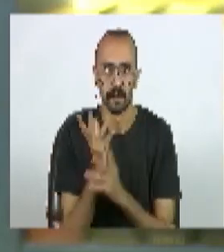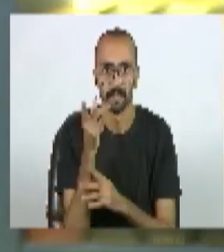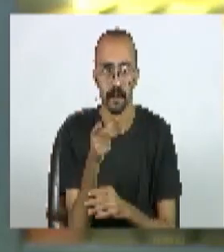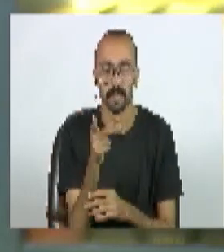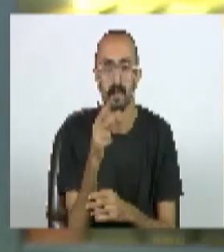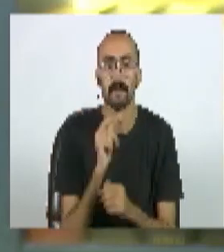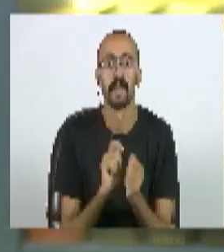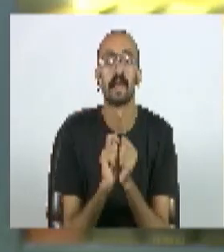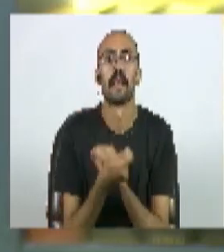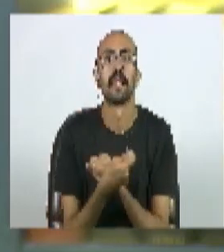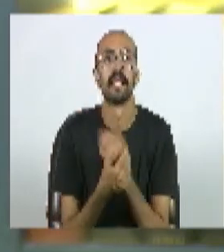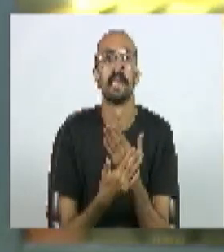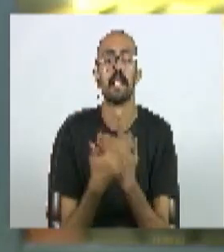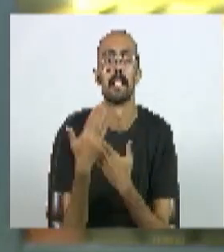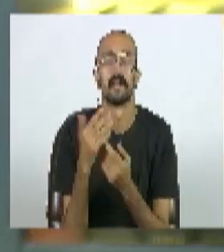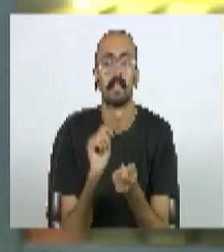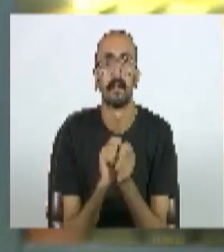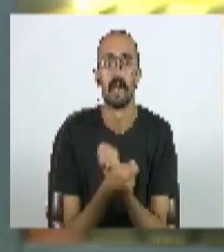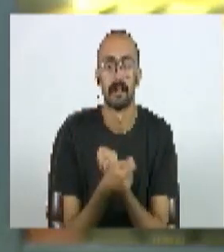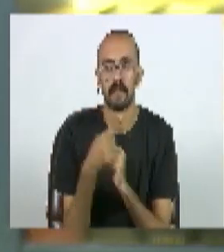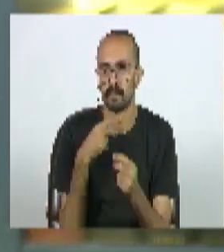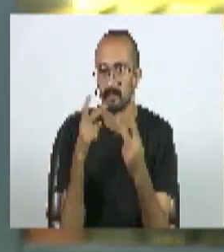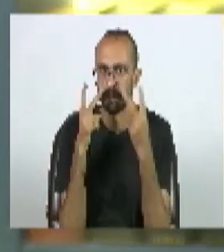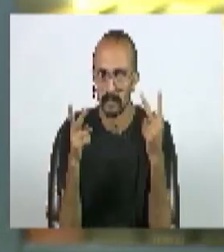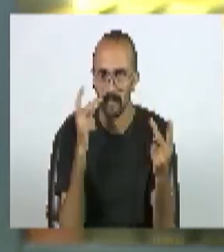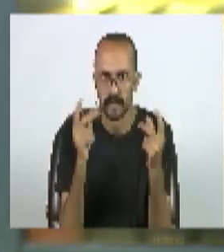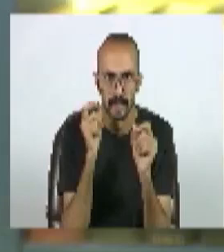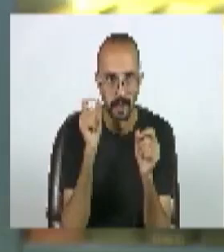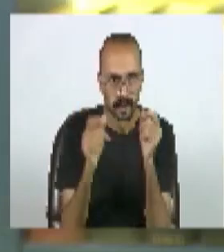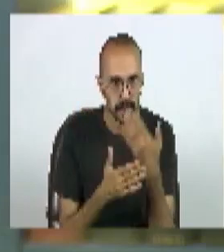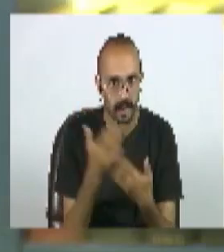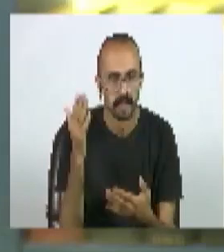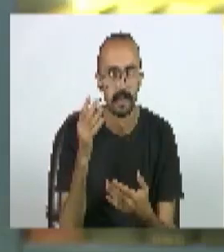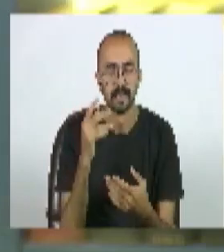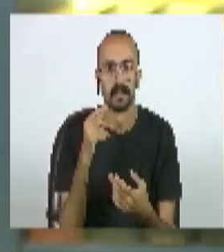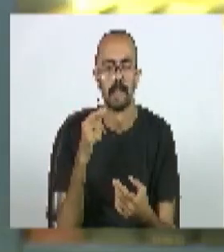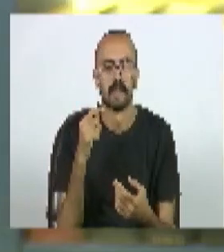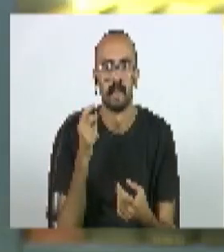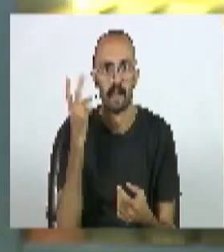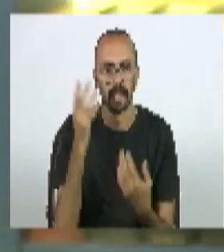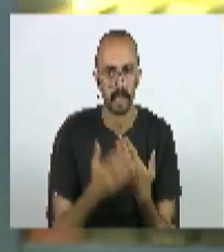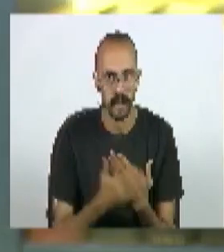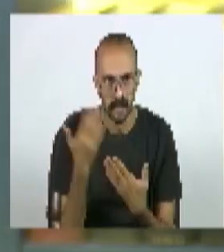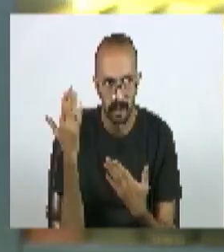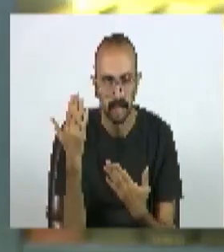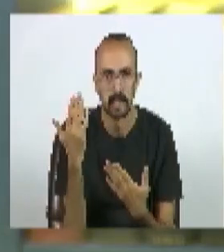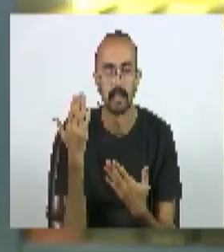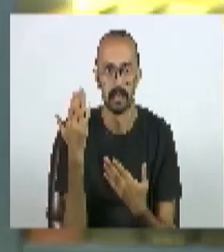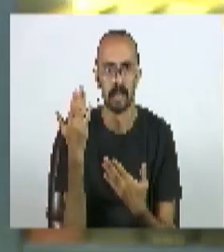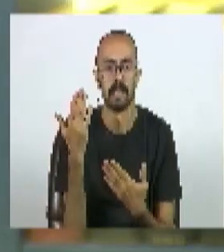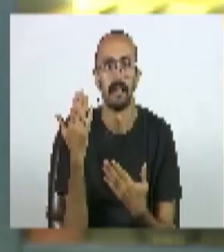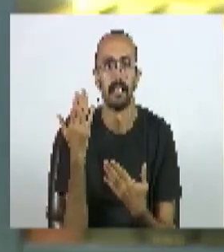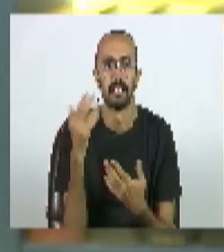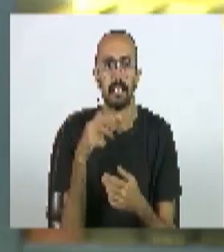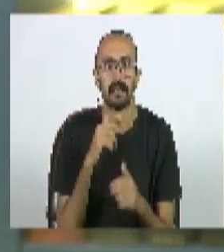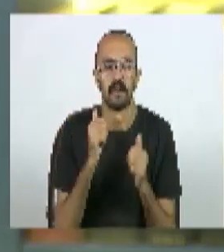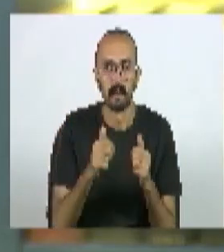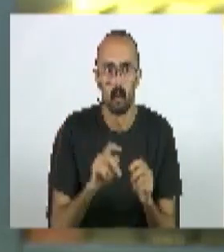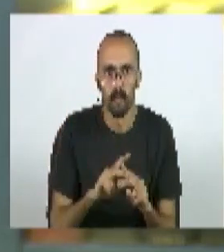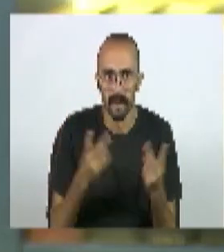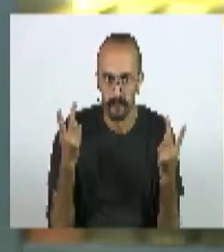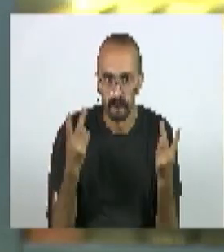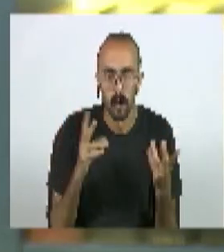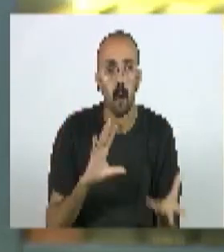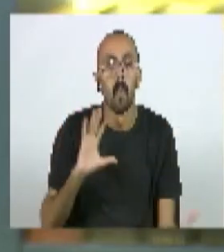تغيير. من خلال التنمية بتتغير، بتقابل ناس جديدة، بتستمع إلى أفكار جديدة، بتقوم بزيارات مختلفة. كل